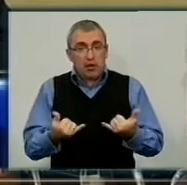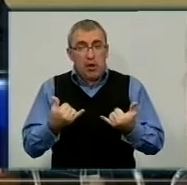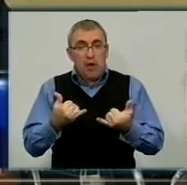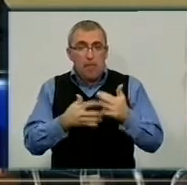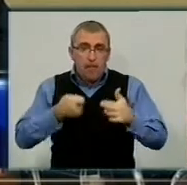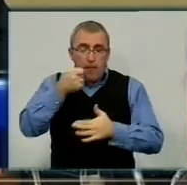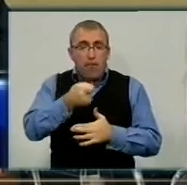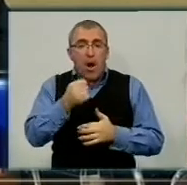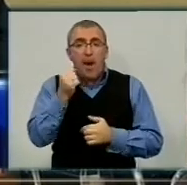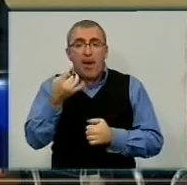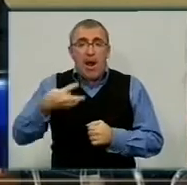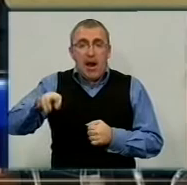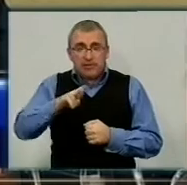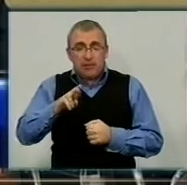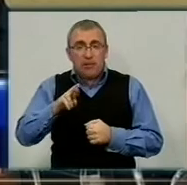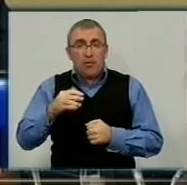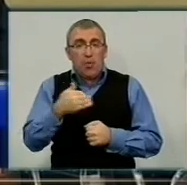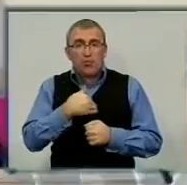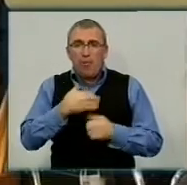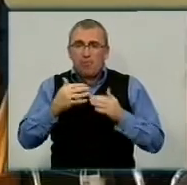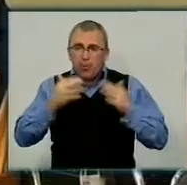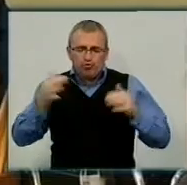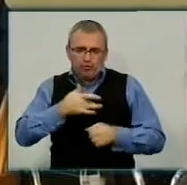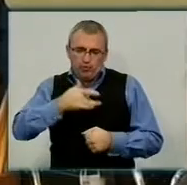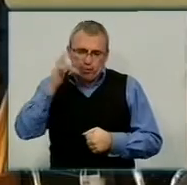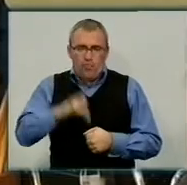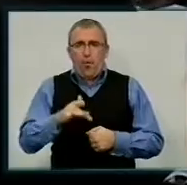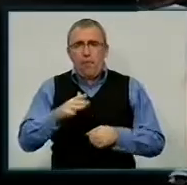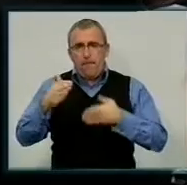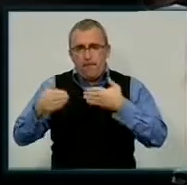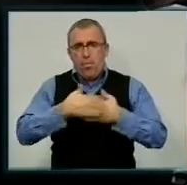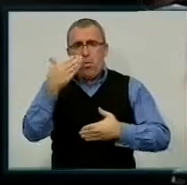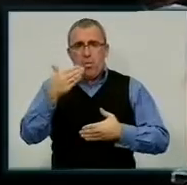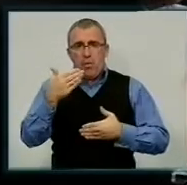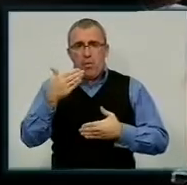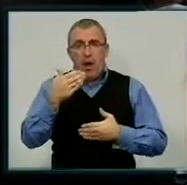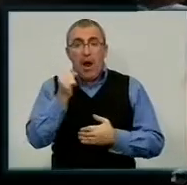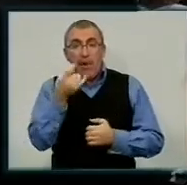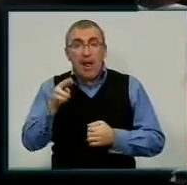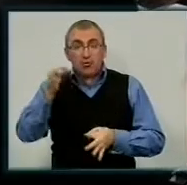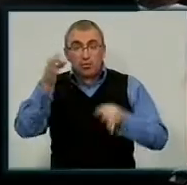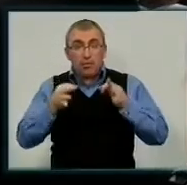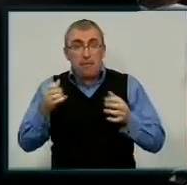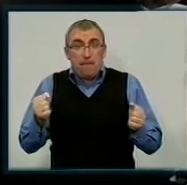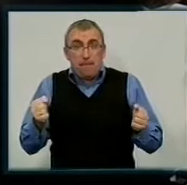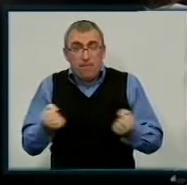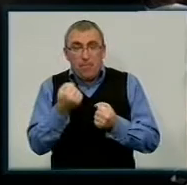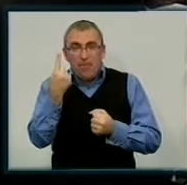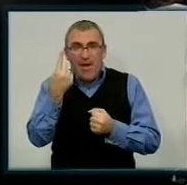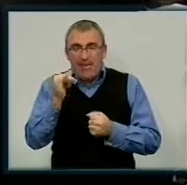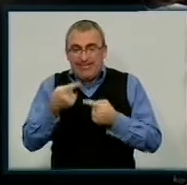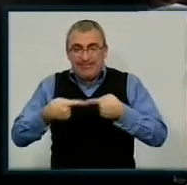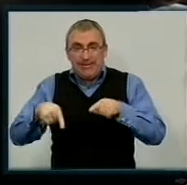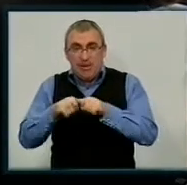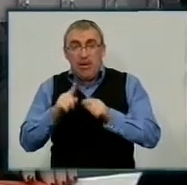апеляцію ми будемо домагатися більш суворого покарання для цієї особи якщо Апеляційний суд підтримає рішення суду першої інстанції то